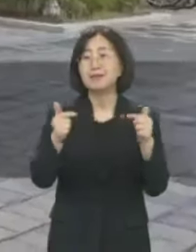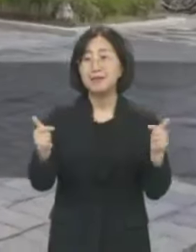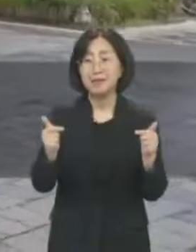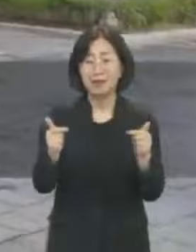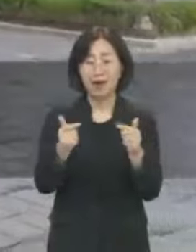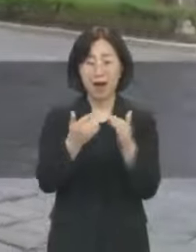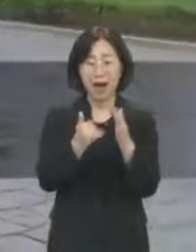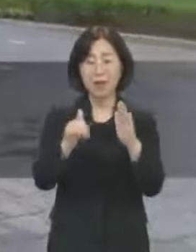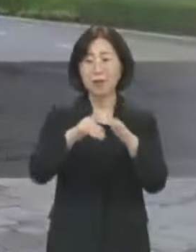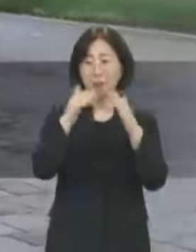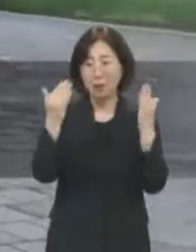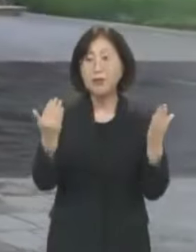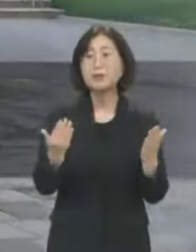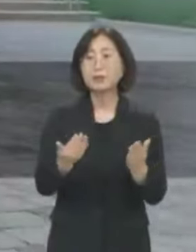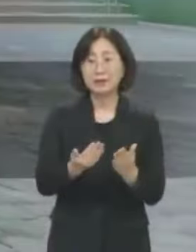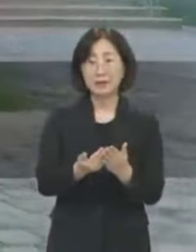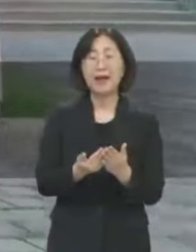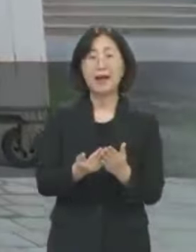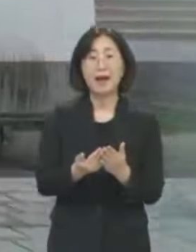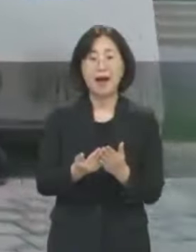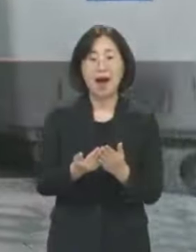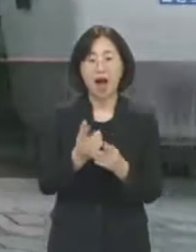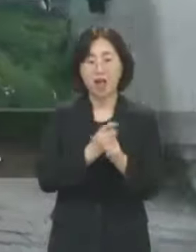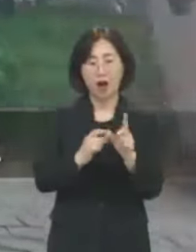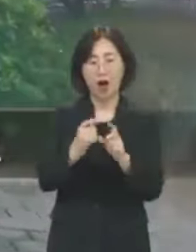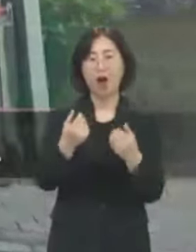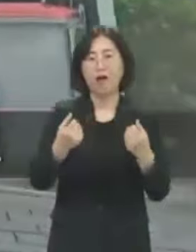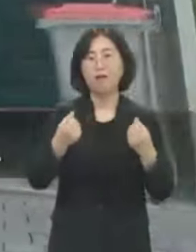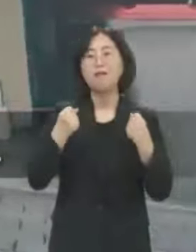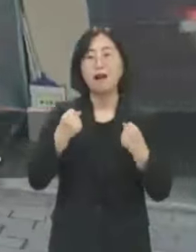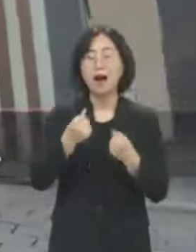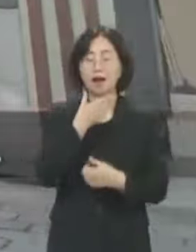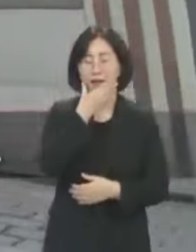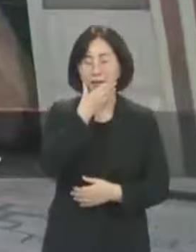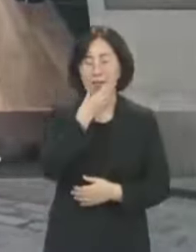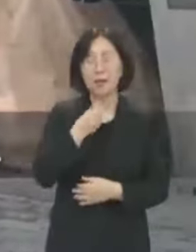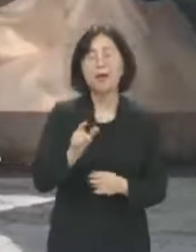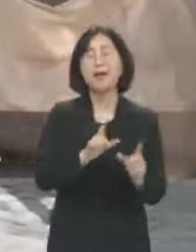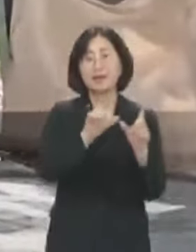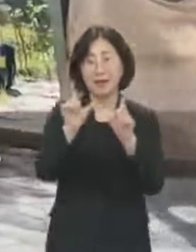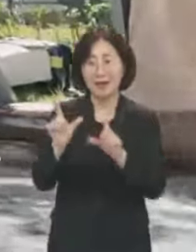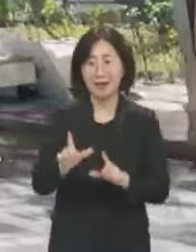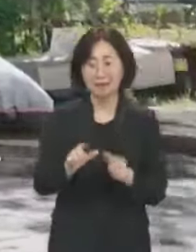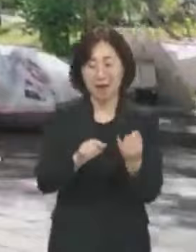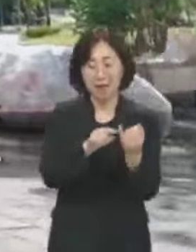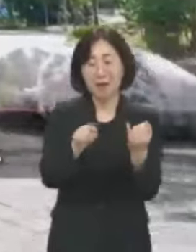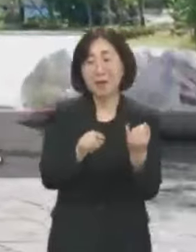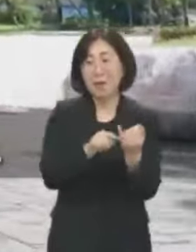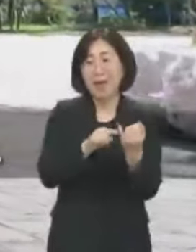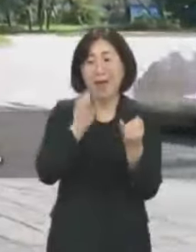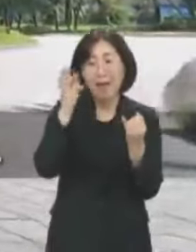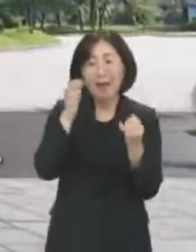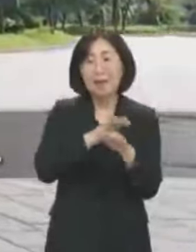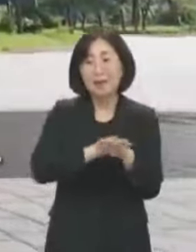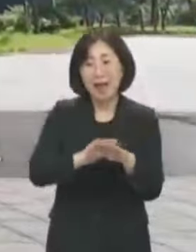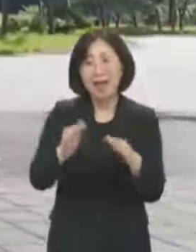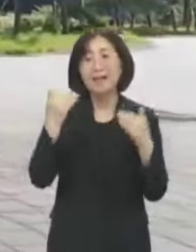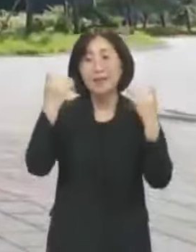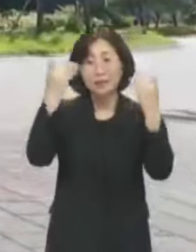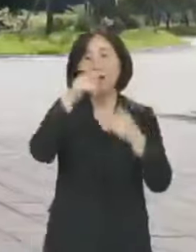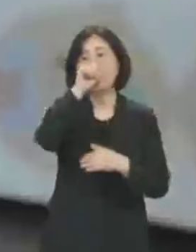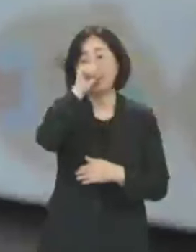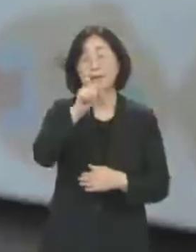다 같이 이제 더 건강하고 행복하게 살았으면 좋겠어서 뱃속의 아기도 잘 자랐으면